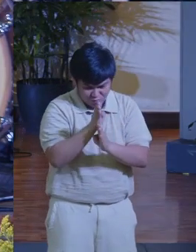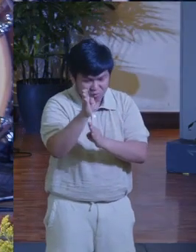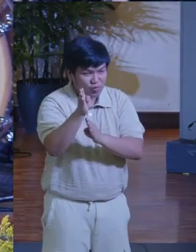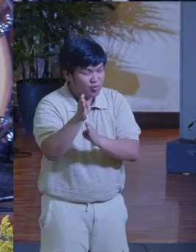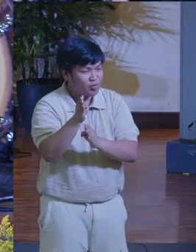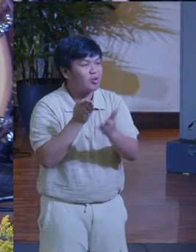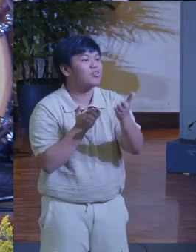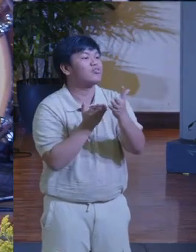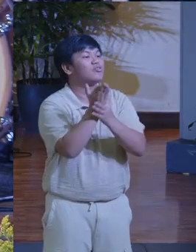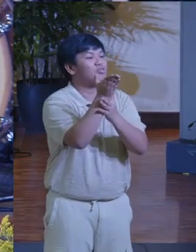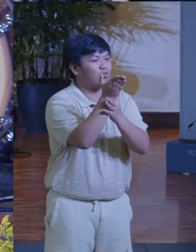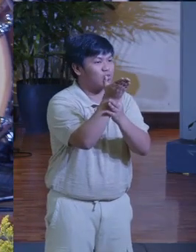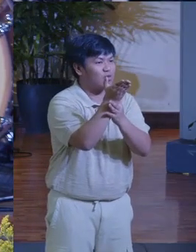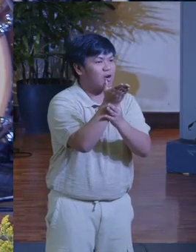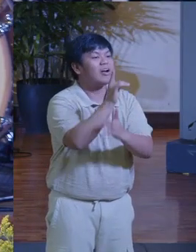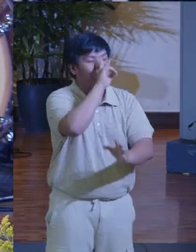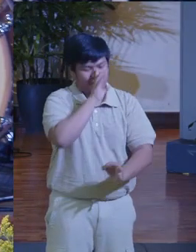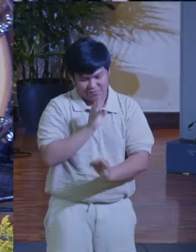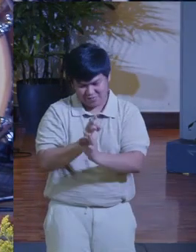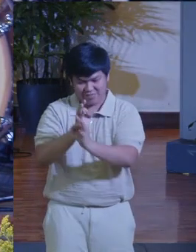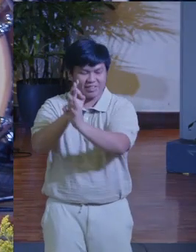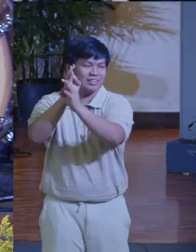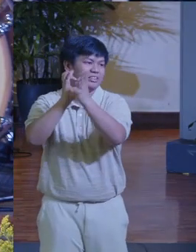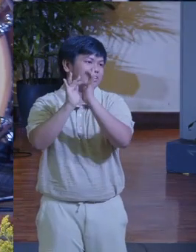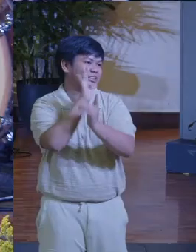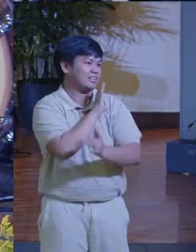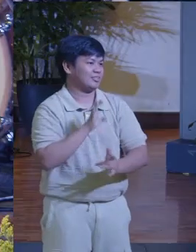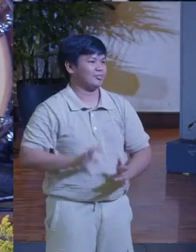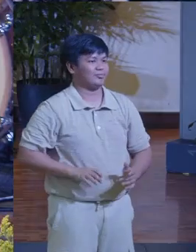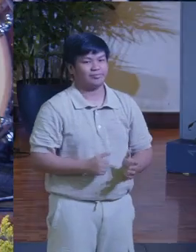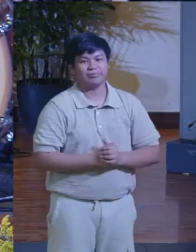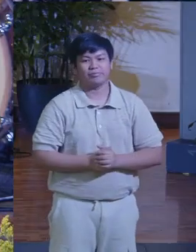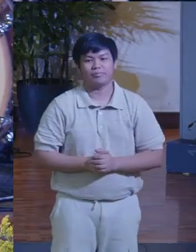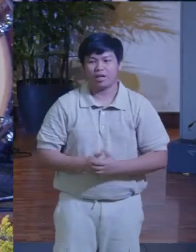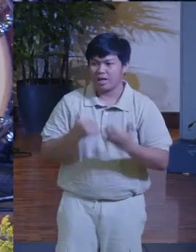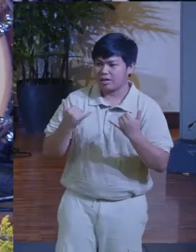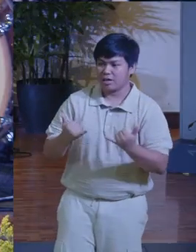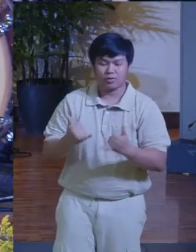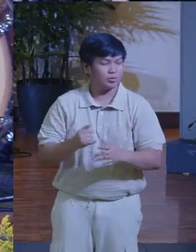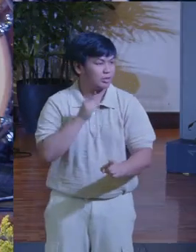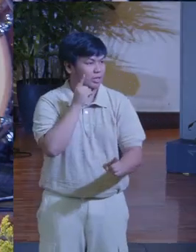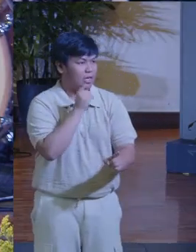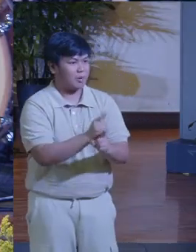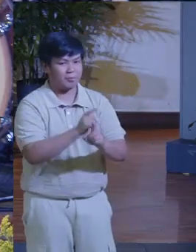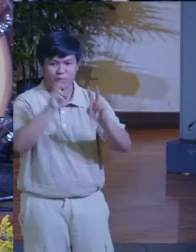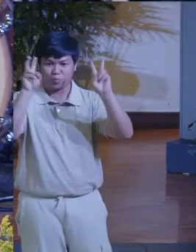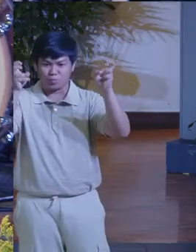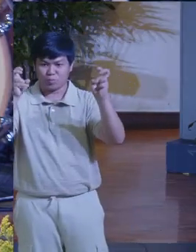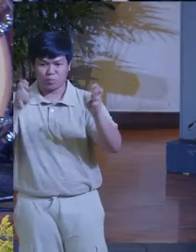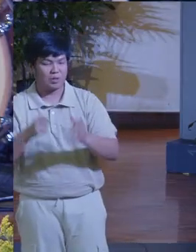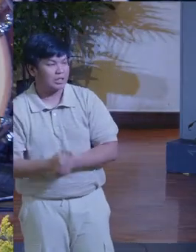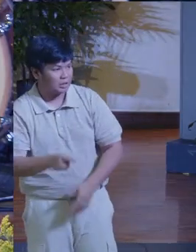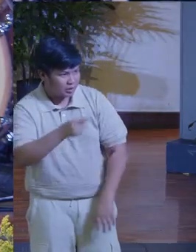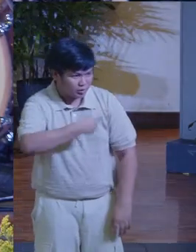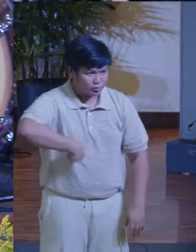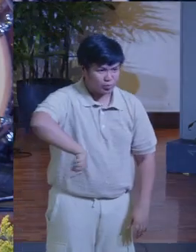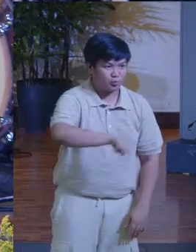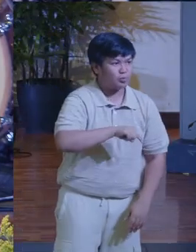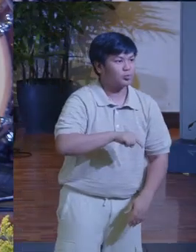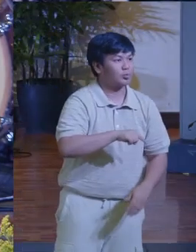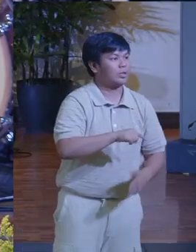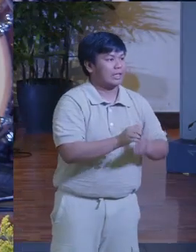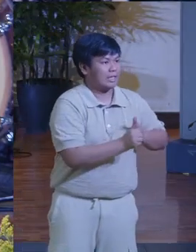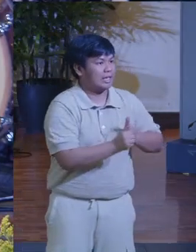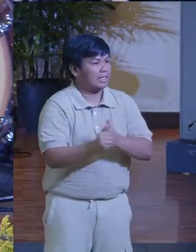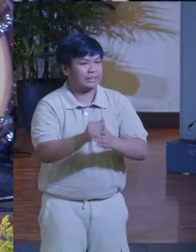pamamagitan ng pananampalataya. Actually, ang mas tamang term is inaaring matuwid.